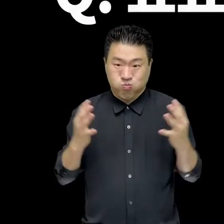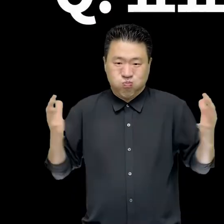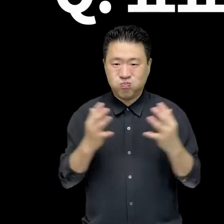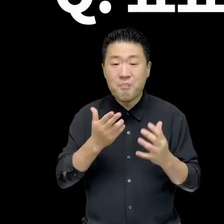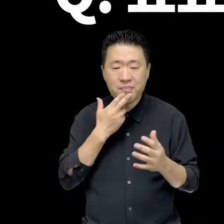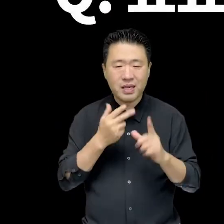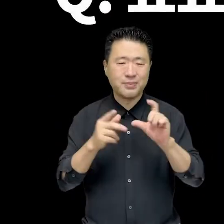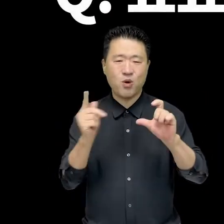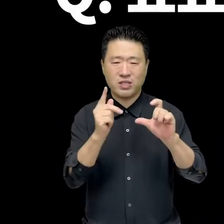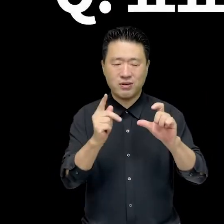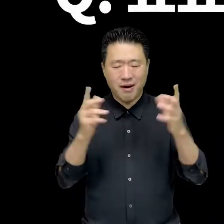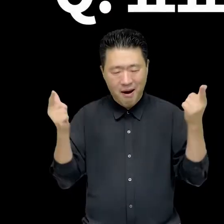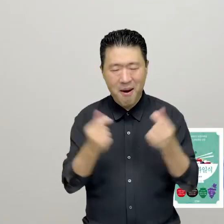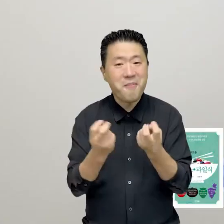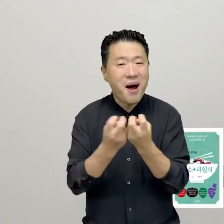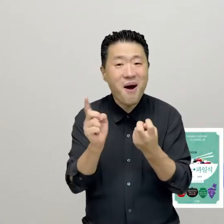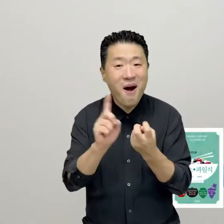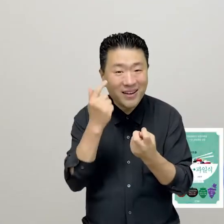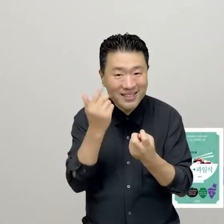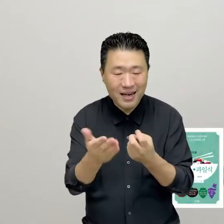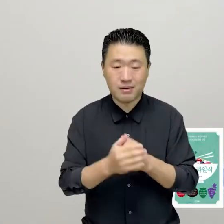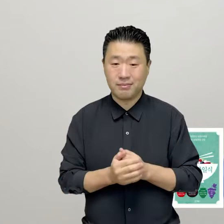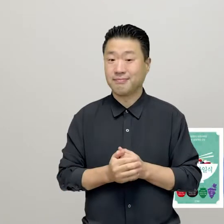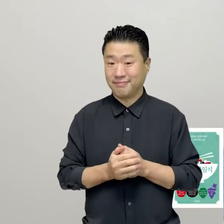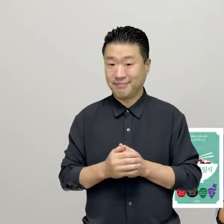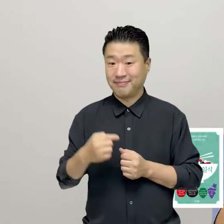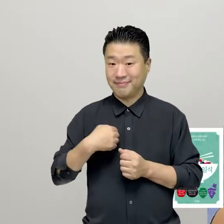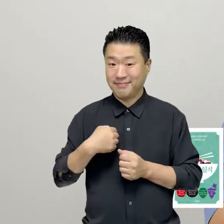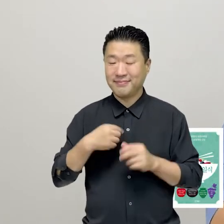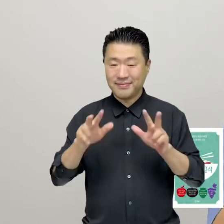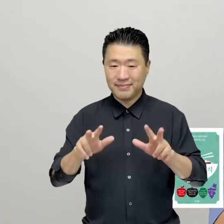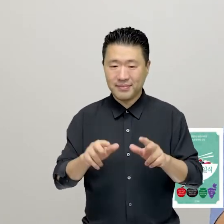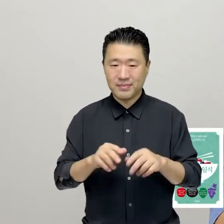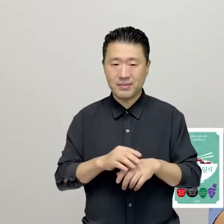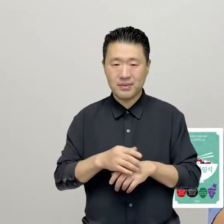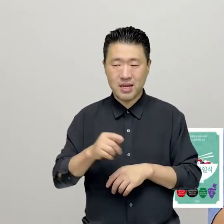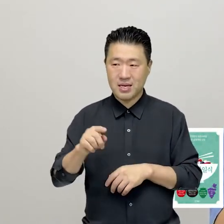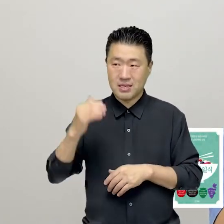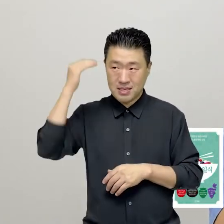없는 15kg 감량 비결. 네, 저는 현재